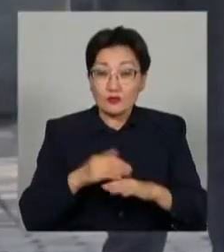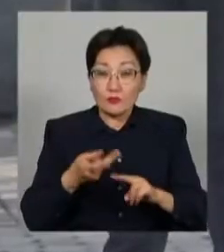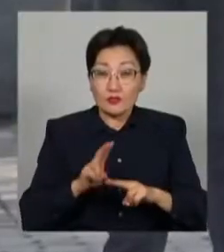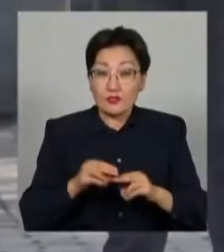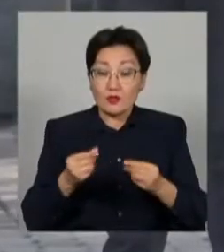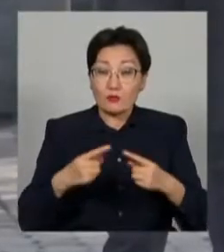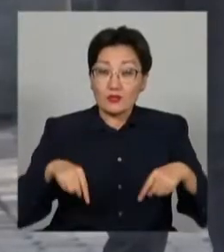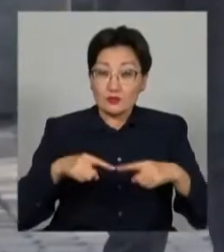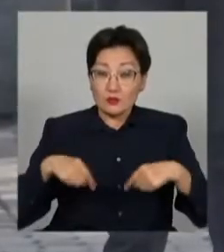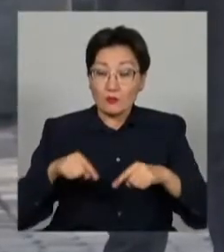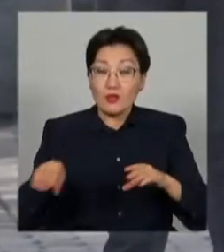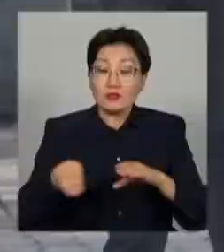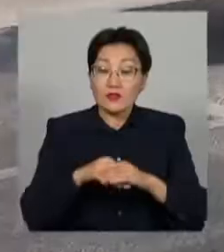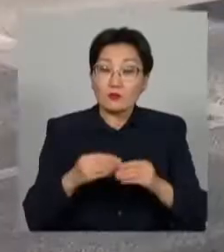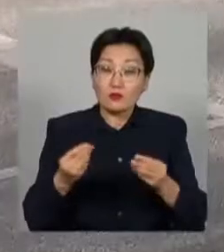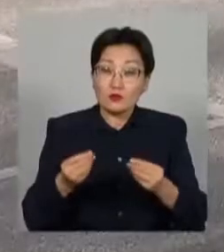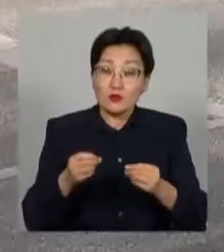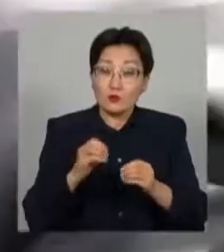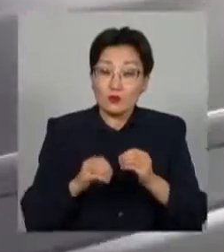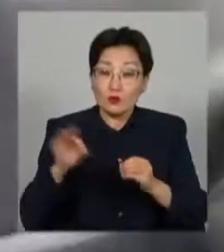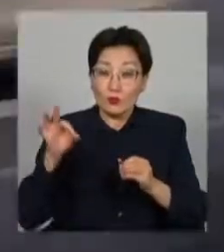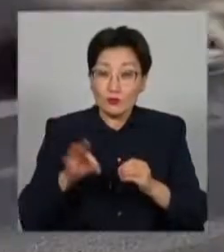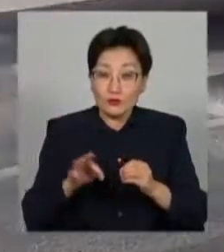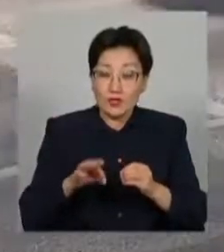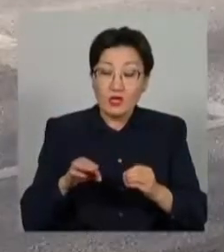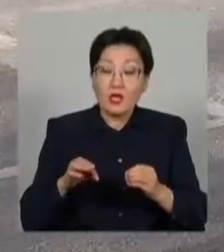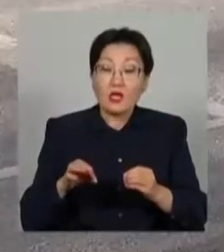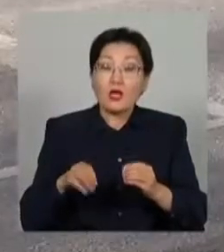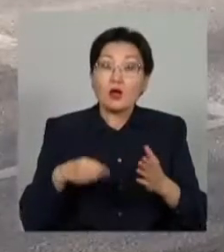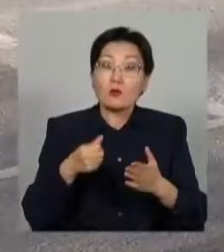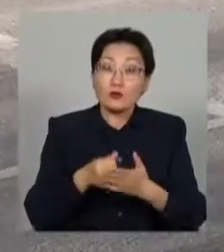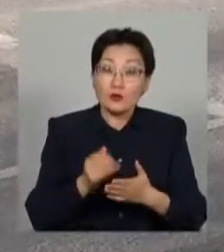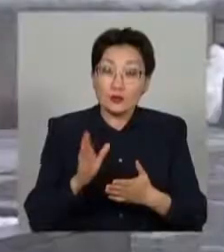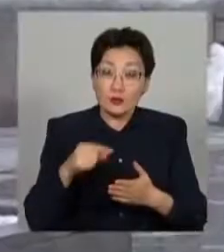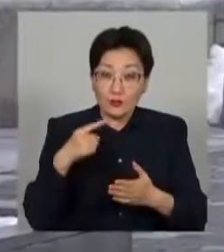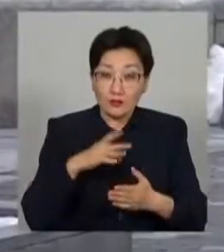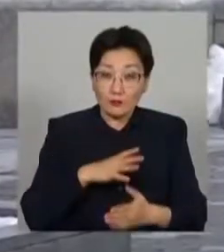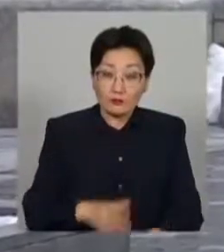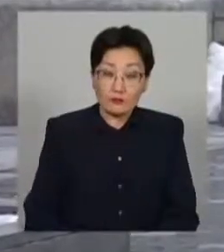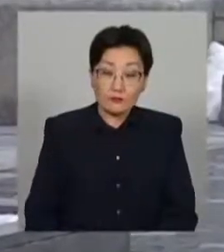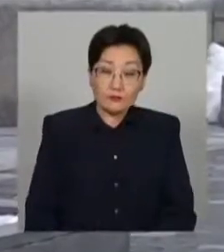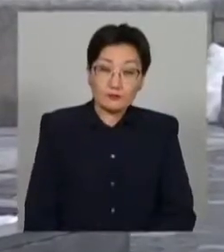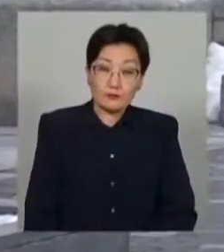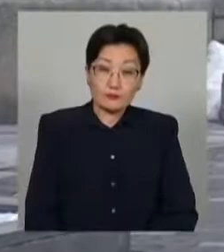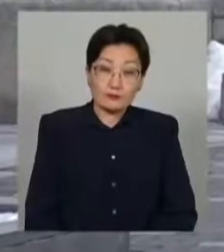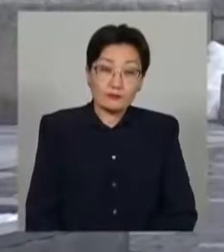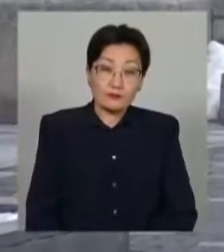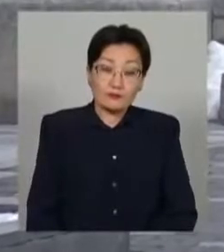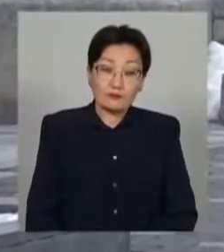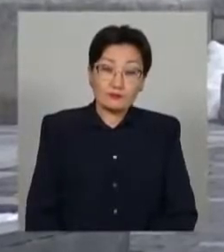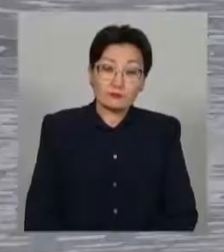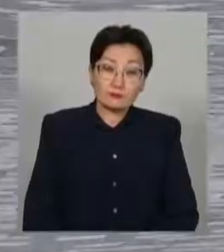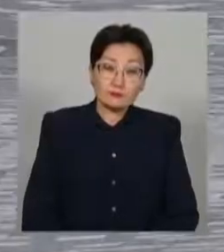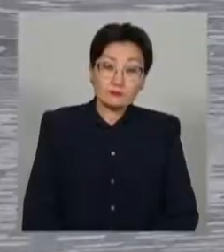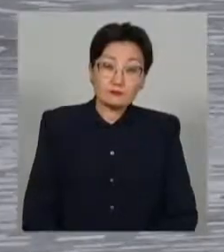қаржы мекемелеріндегі депозиттік салымдарға 10% мөлшерінде өтемақы төленетінін де жеткізген еді. Мадина Оқас, Санғали Мұңайтпасов, Ялқын